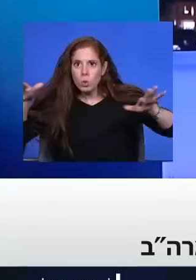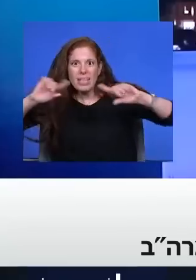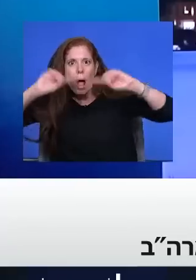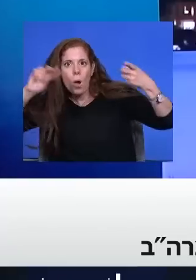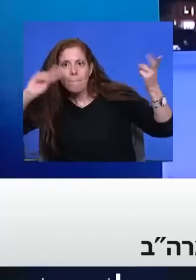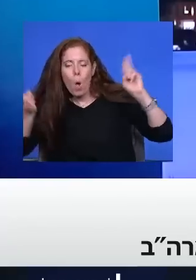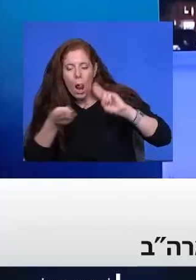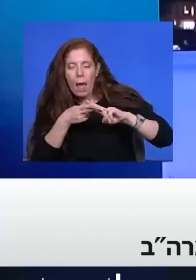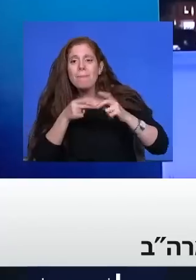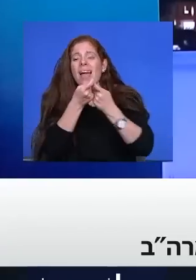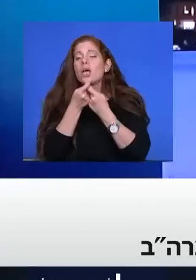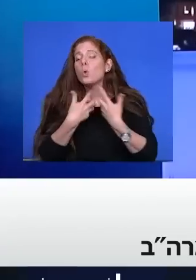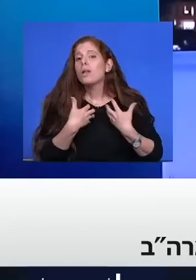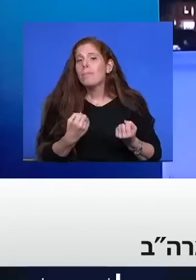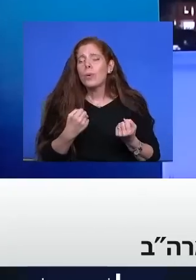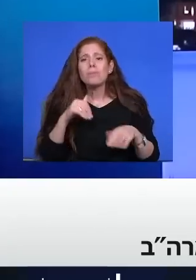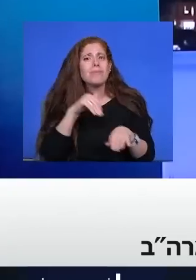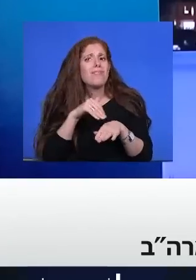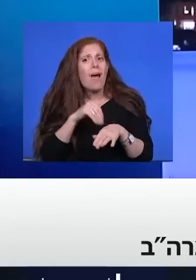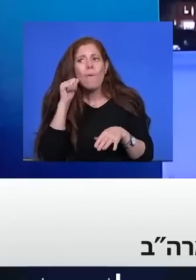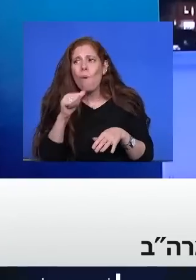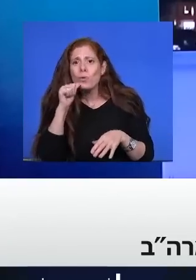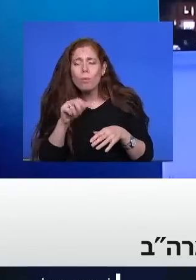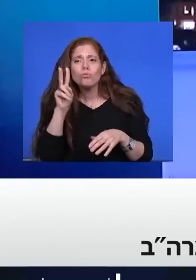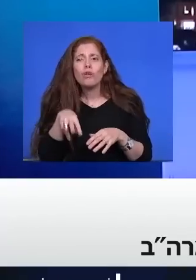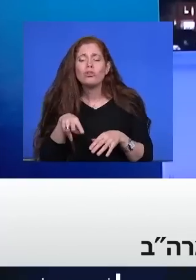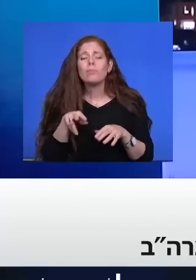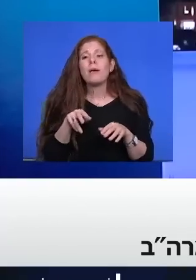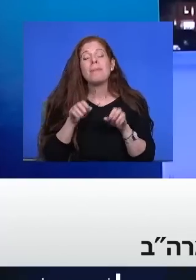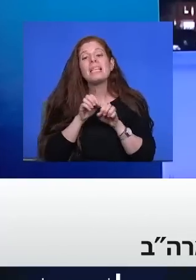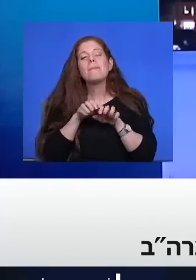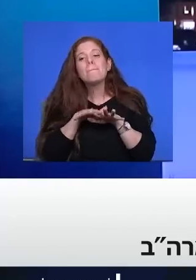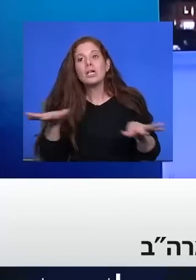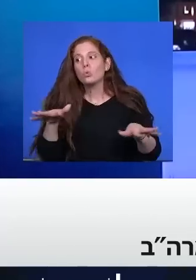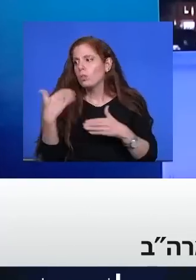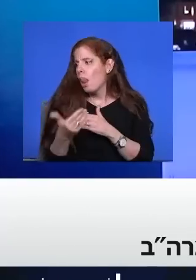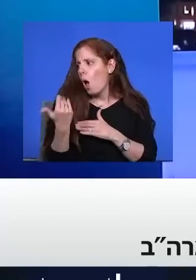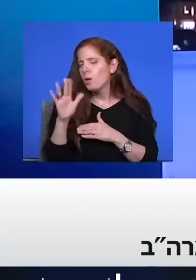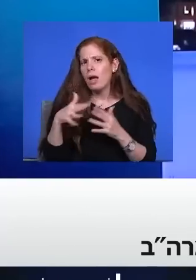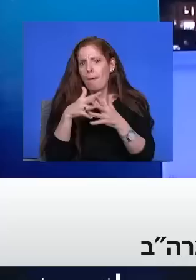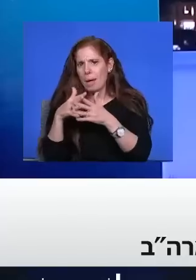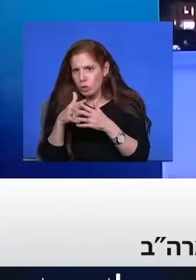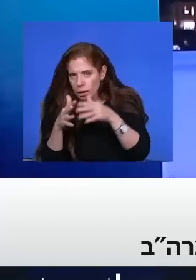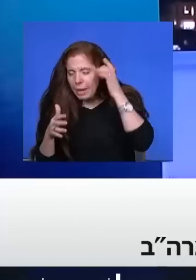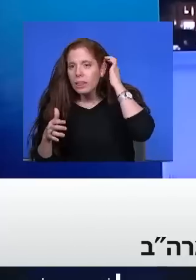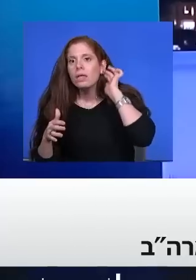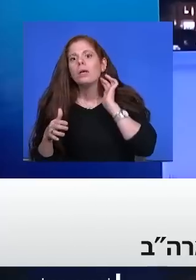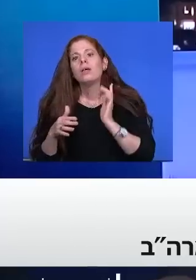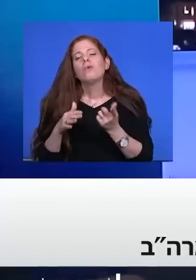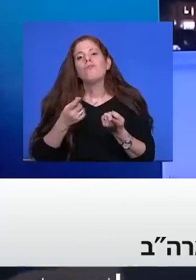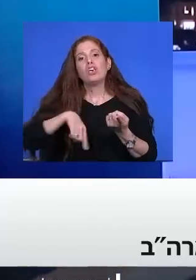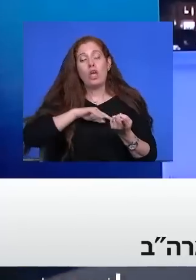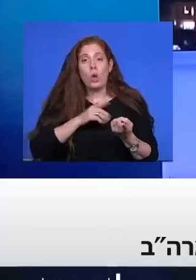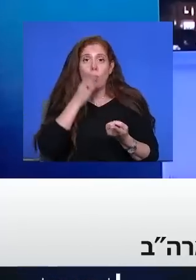העולמי מדווח כל יום על עוד מקומות שיש בהם התפרצויות. לאחרונה יש התפרצויות גם בארצות הברית, וכשאנחנו פונים